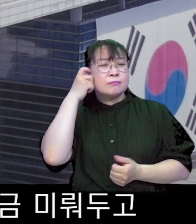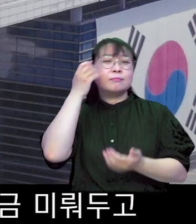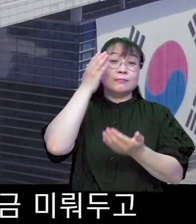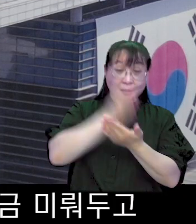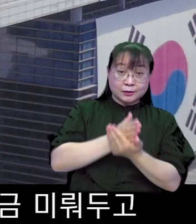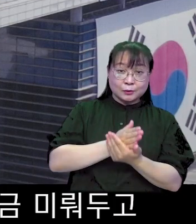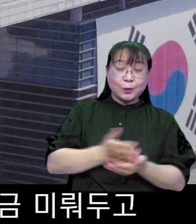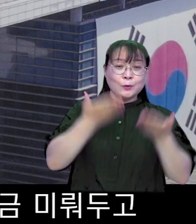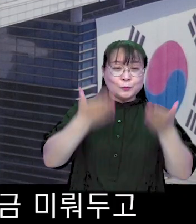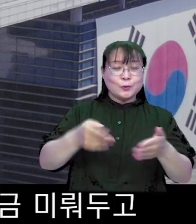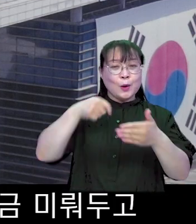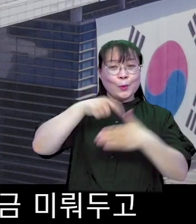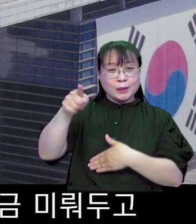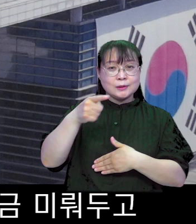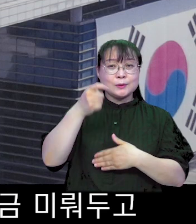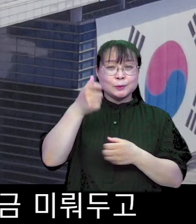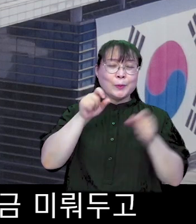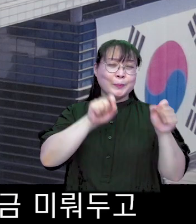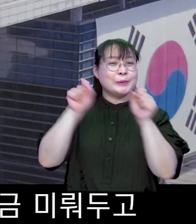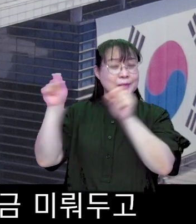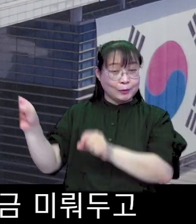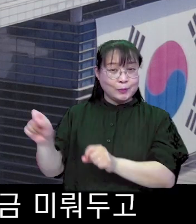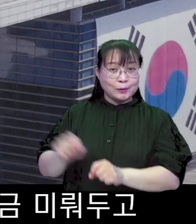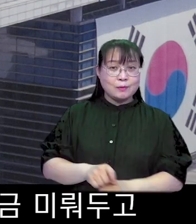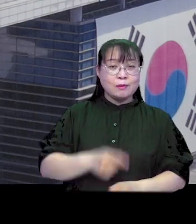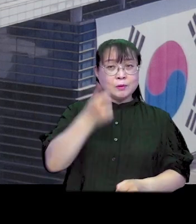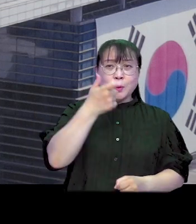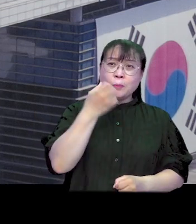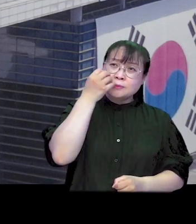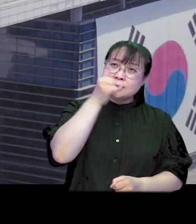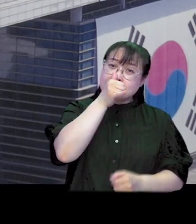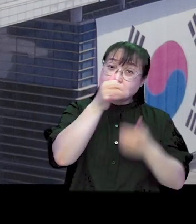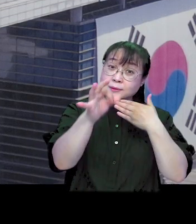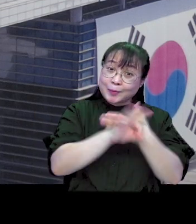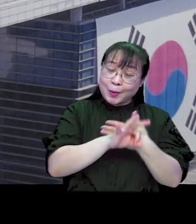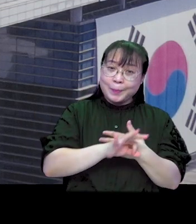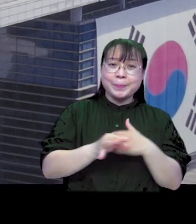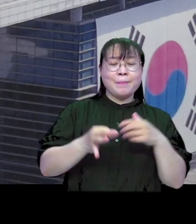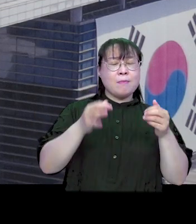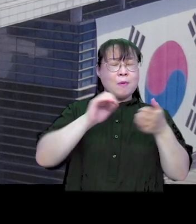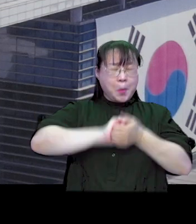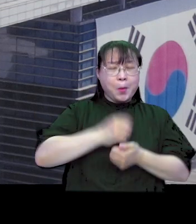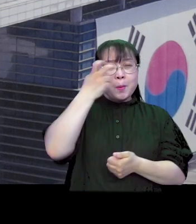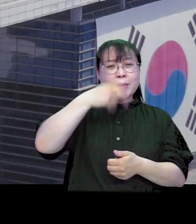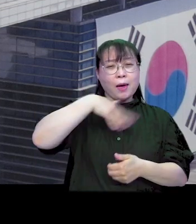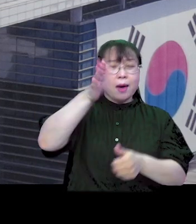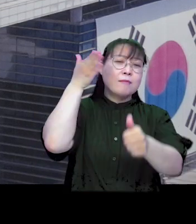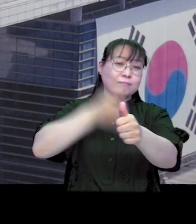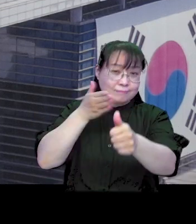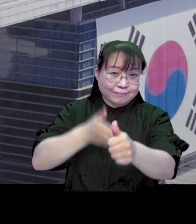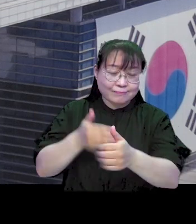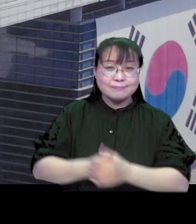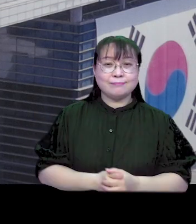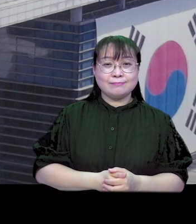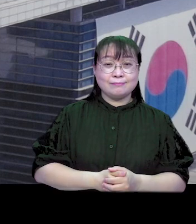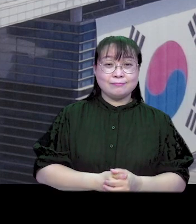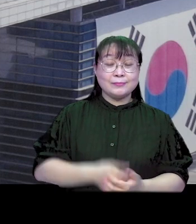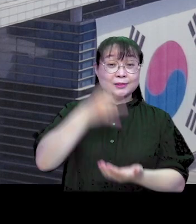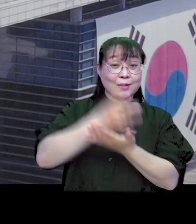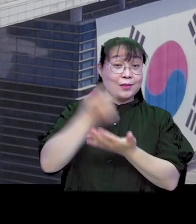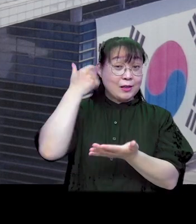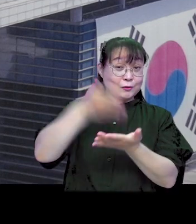아닌 나부터로 휴가와 외출은 조금 미뤄두고 조금의 증상이라도 있다면 반드시 검사받길